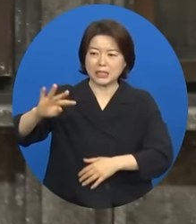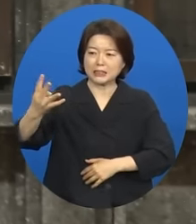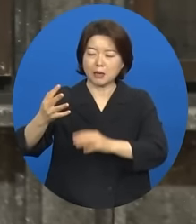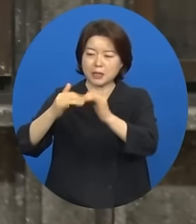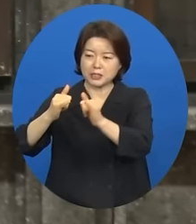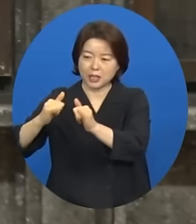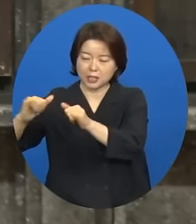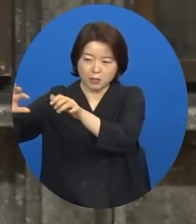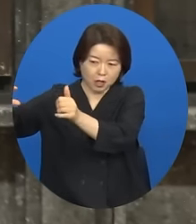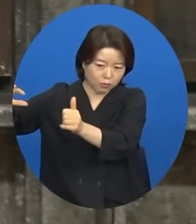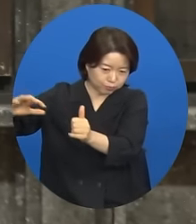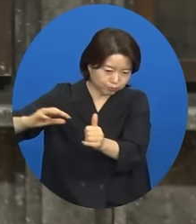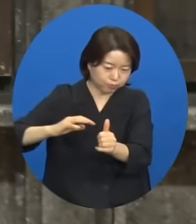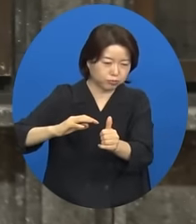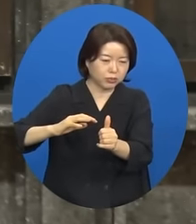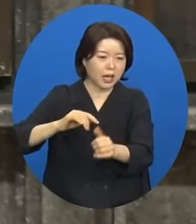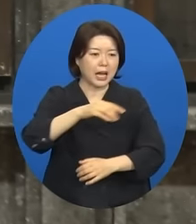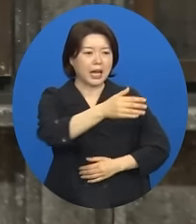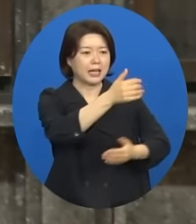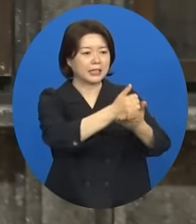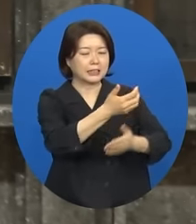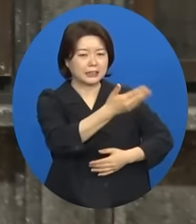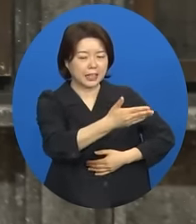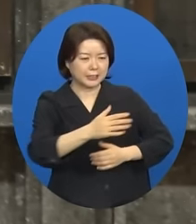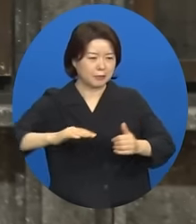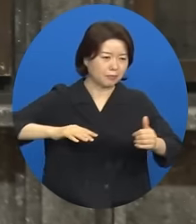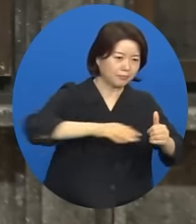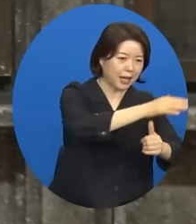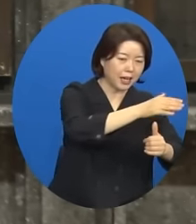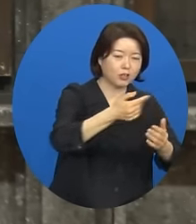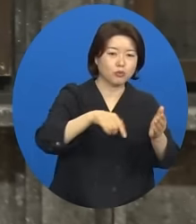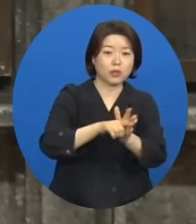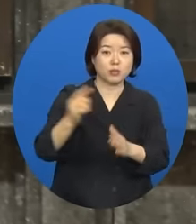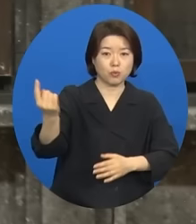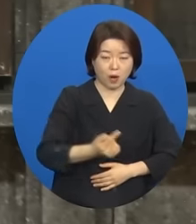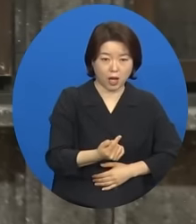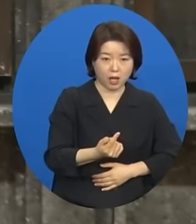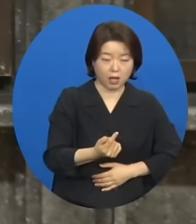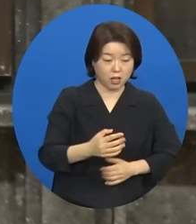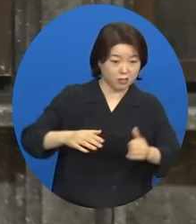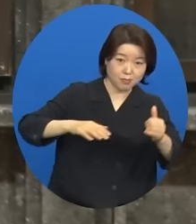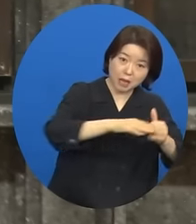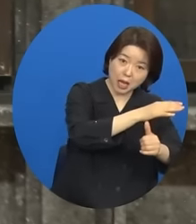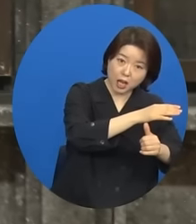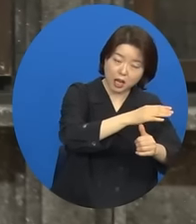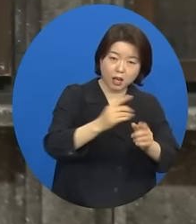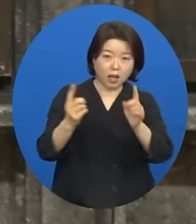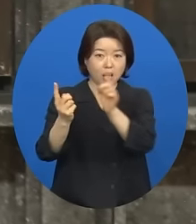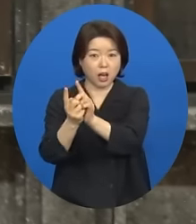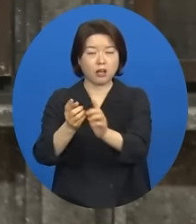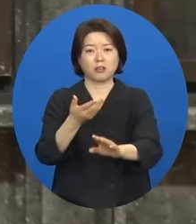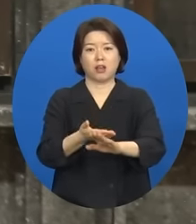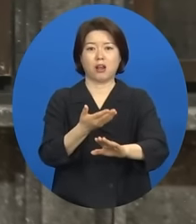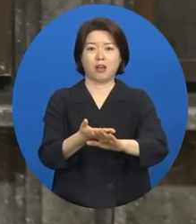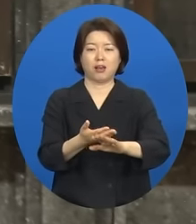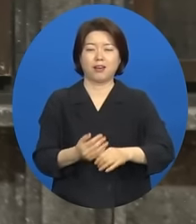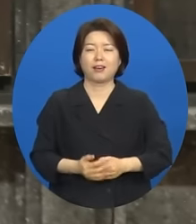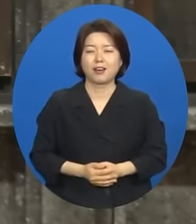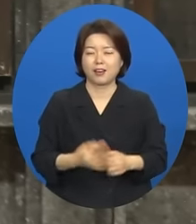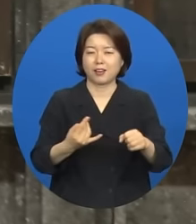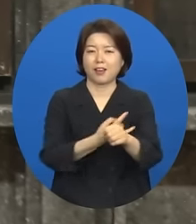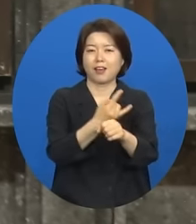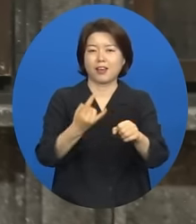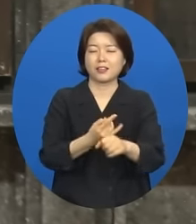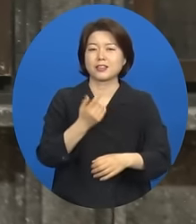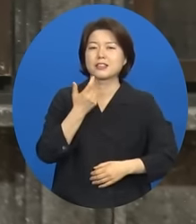어른을 치려고 이리러 오고 있습니다. 새 번역은 좀 다르게 번역을 했어요. 자, 그럼 에서는